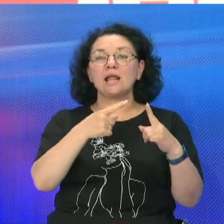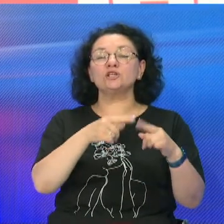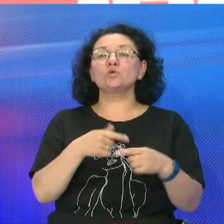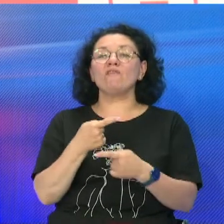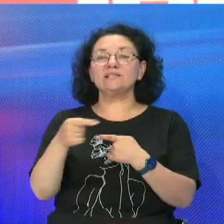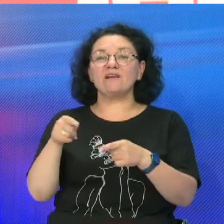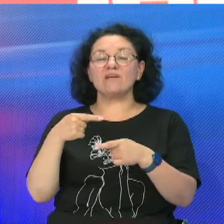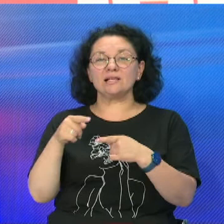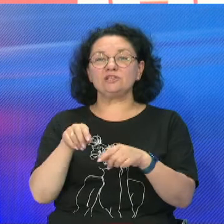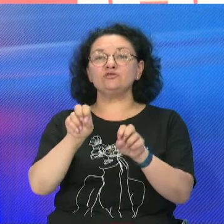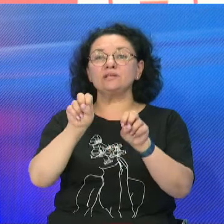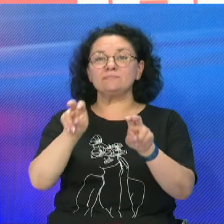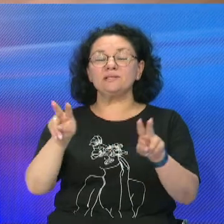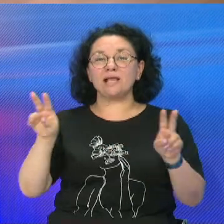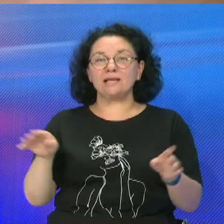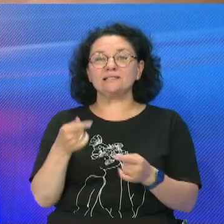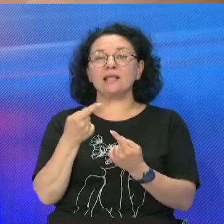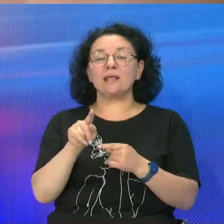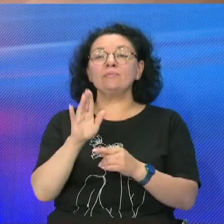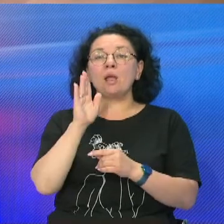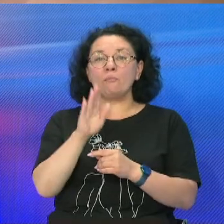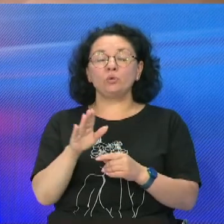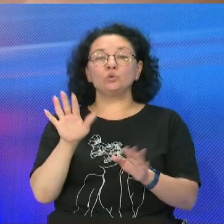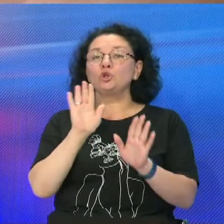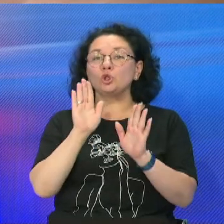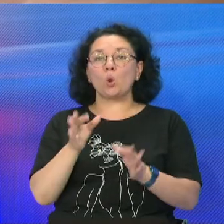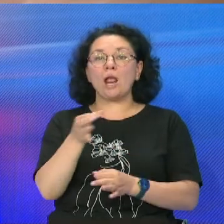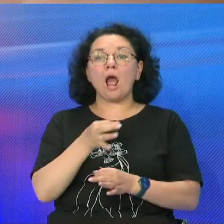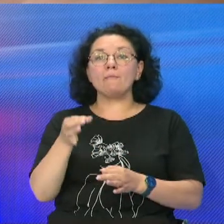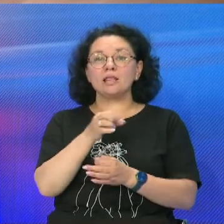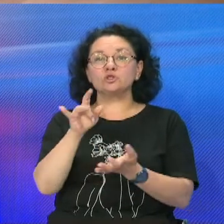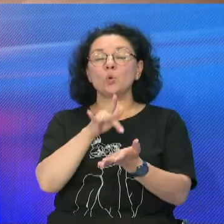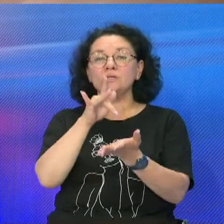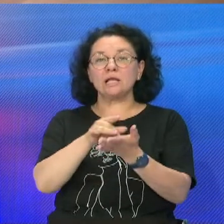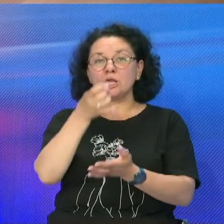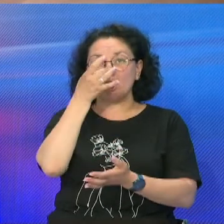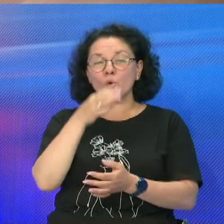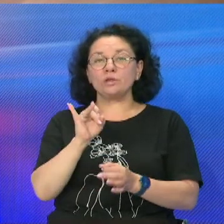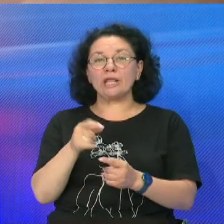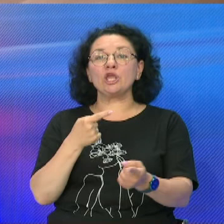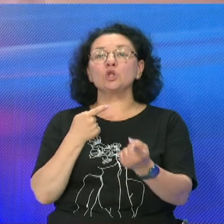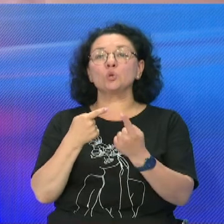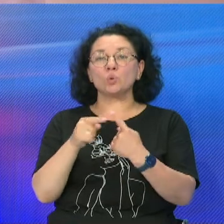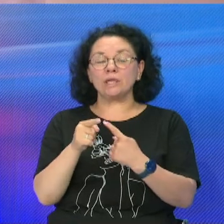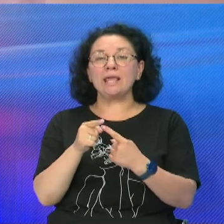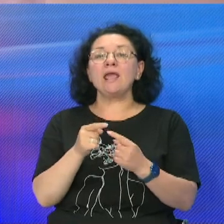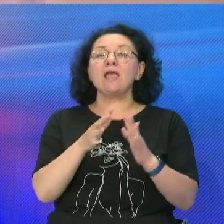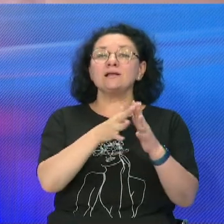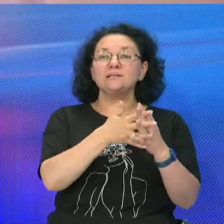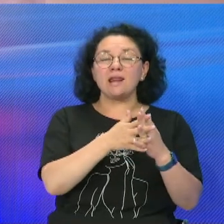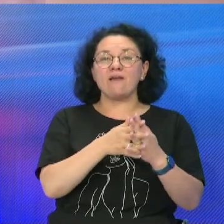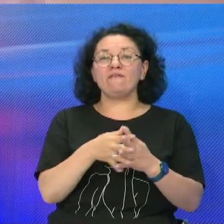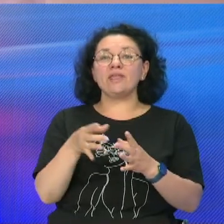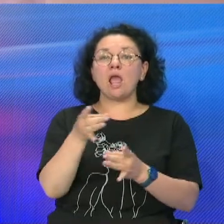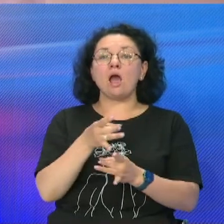подписывать специалисты их увага buldeo куплены не только областные центры буйные города аллее малые населенные пункты стэм кабусу